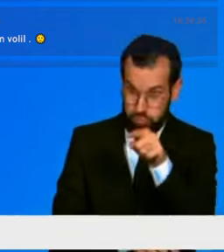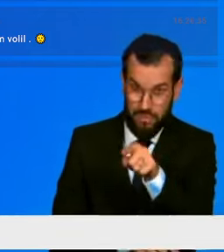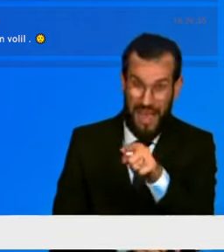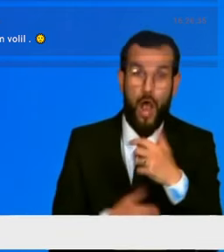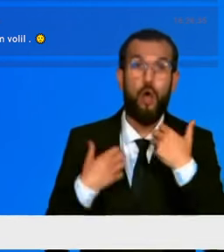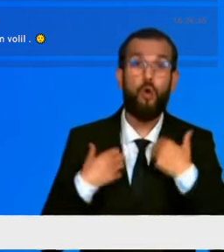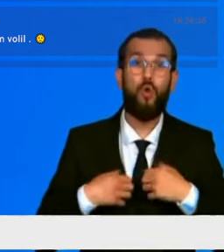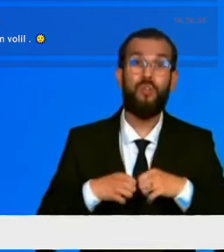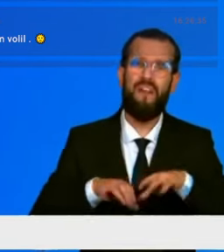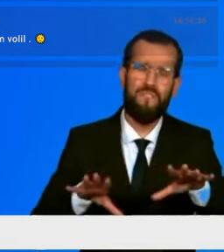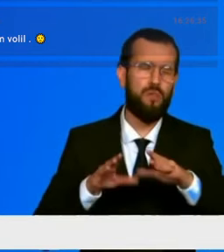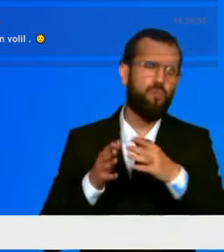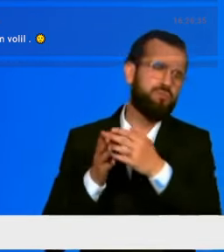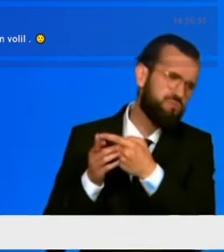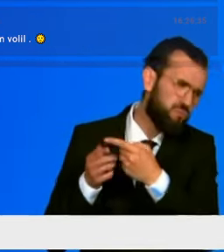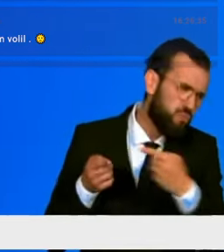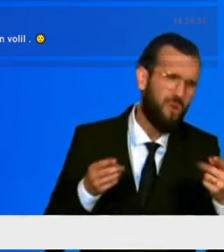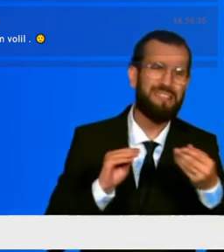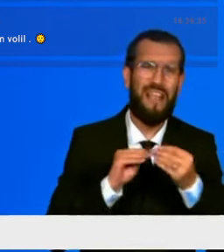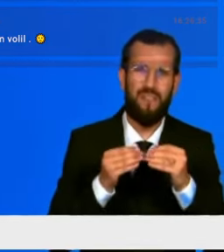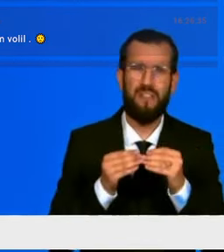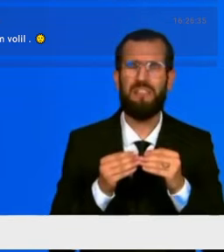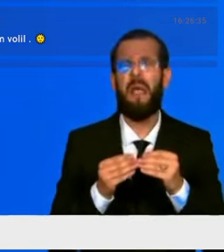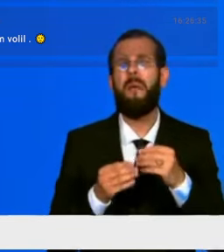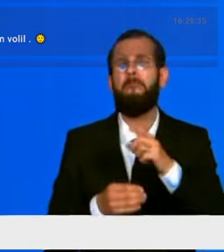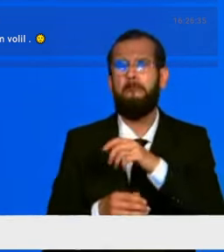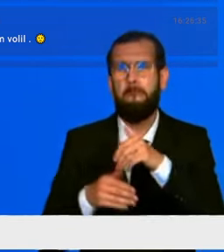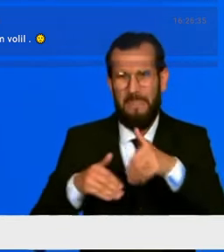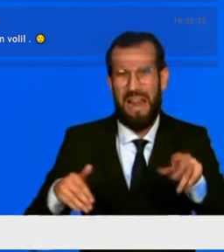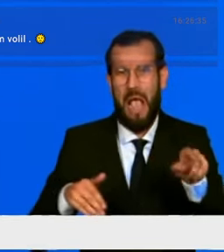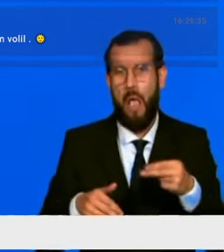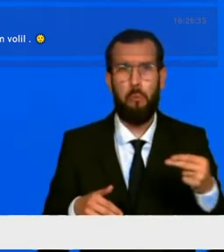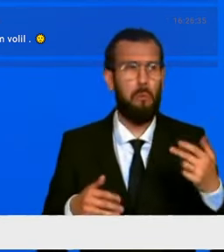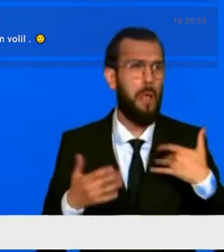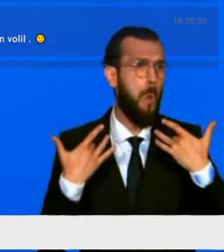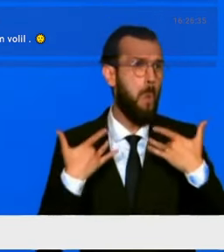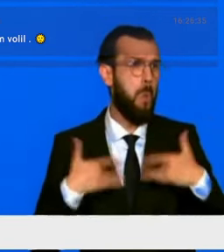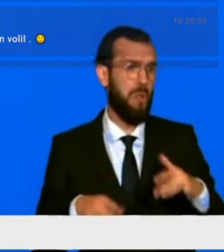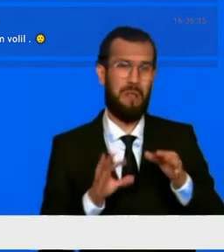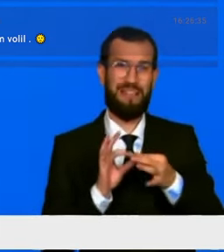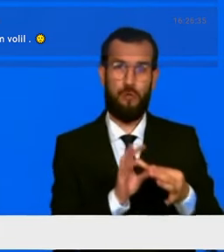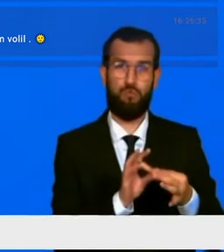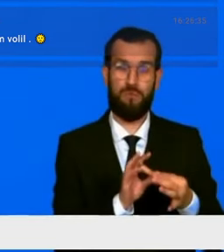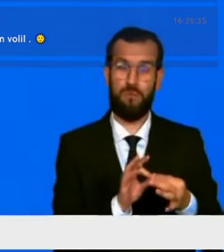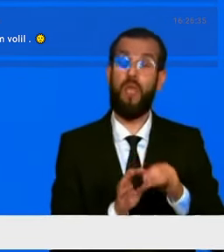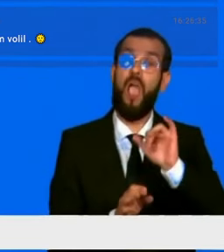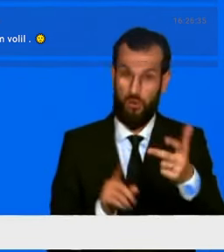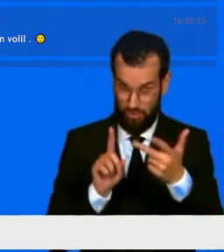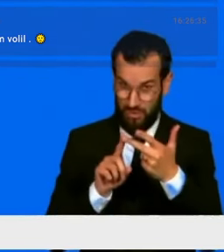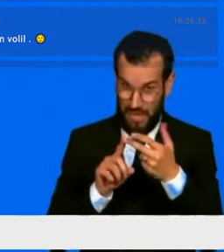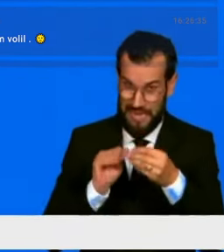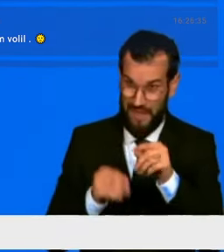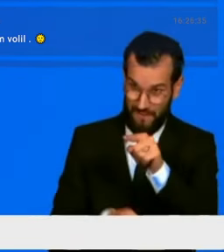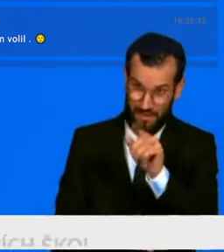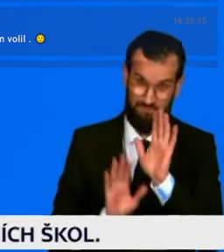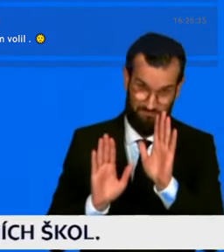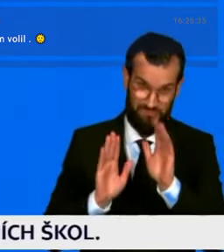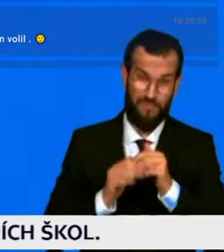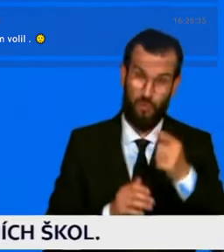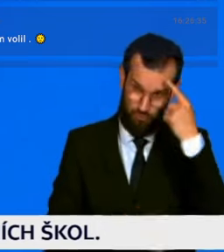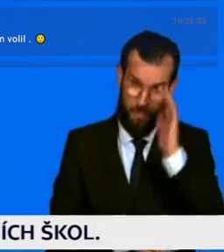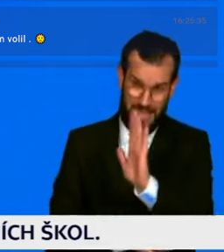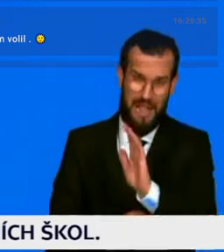covid a všetky tie opatrenia ktoré stáli miliardy že sa vás to jednoducho netýka a tretiu vec vám chcem povedať lebo eh